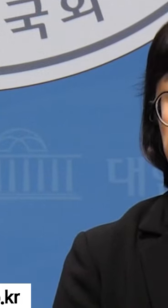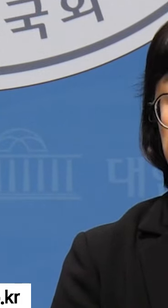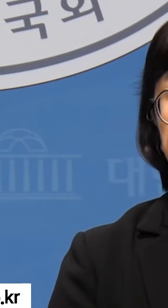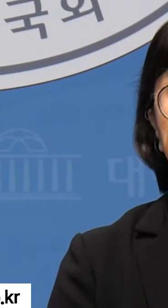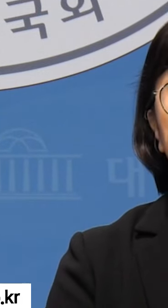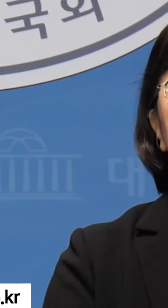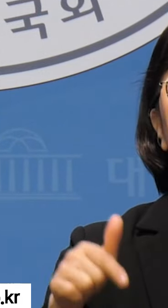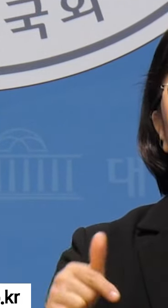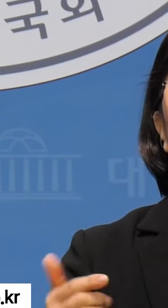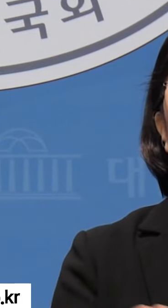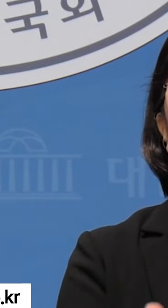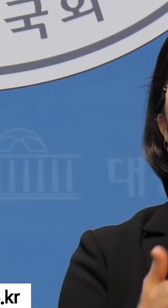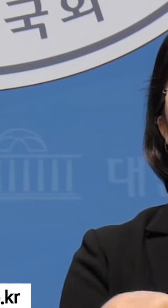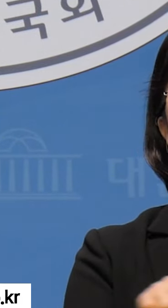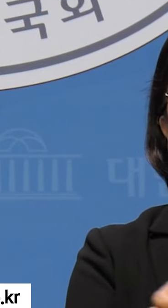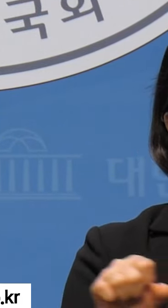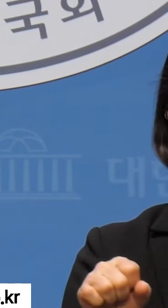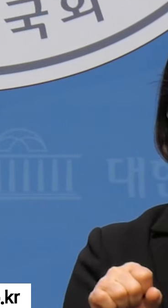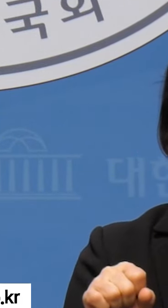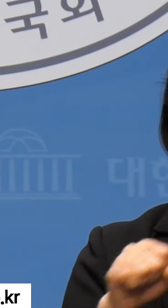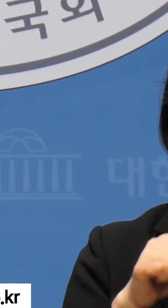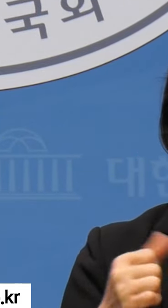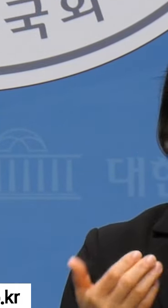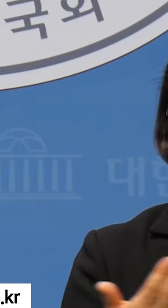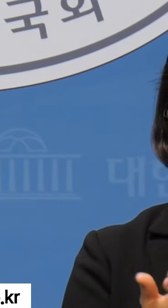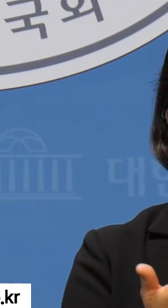서구의 발전과 도약을 위해 쉼없이 달려왔습니다.